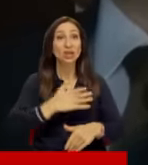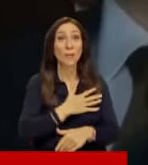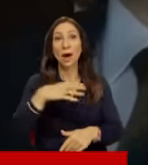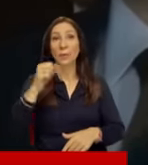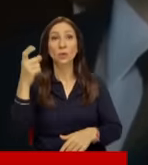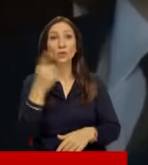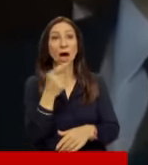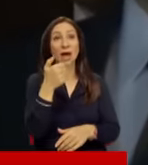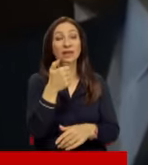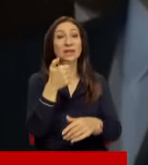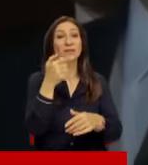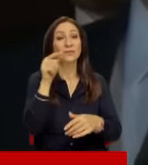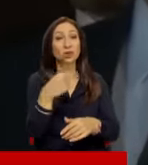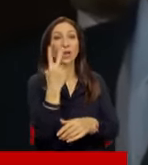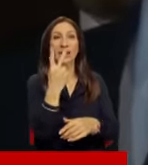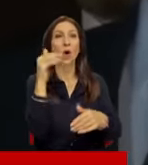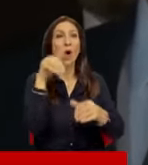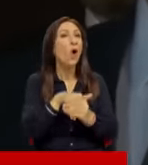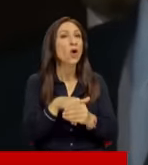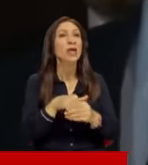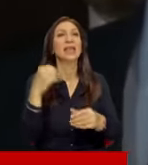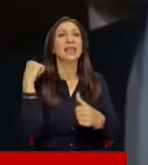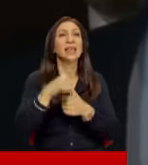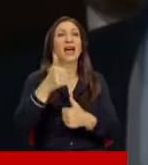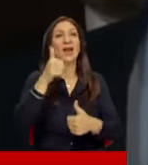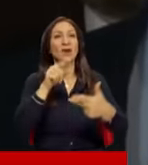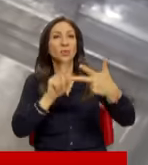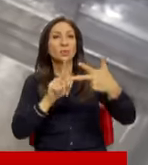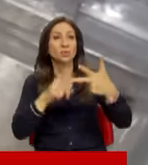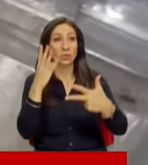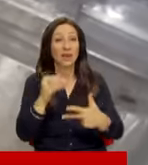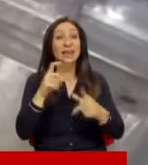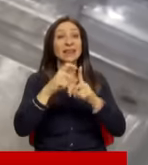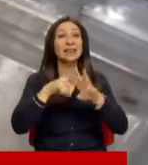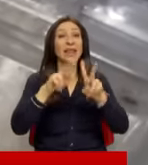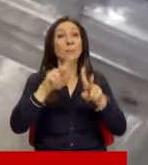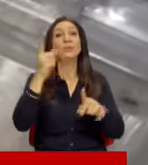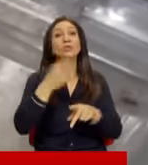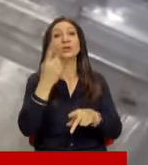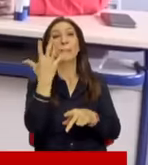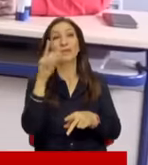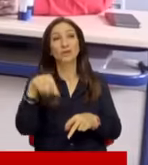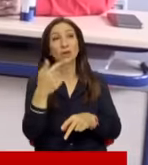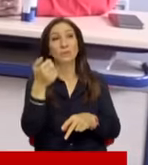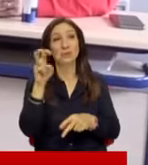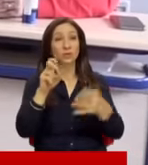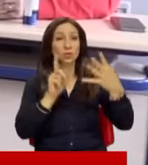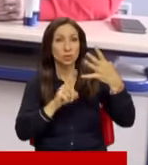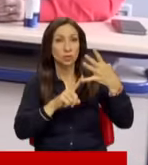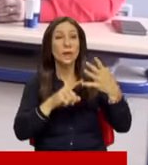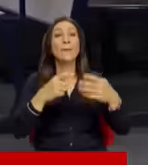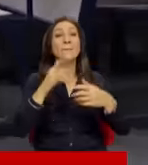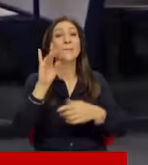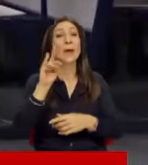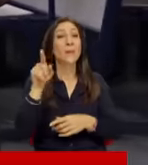Parti %6,2'lik oyla yeniden Refah Partisi takip etti. DEM Parti %5,68'lik oyla 4.